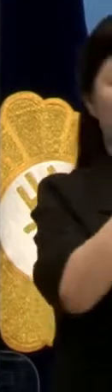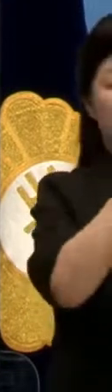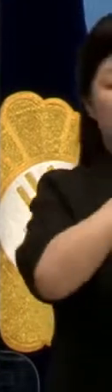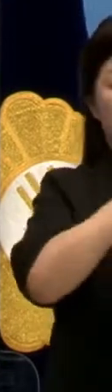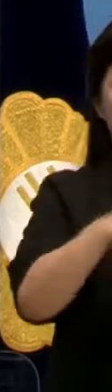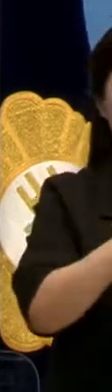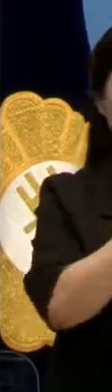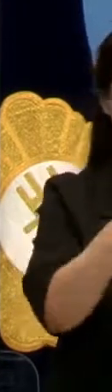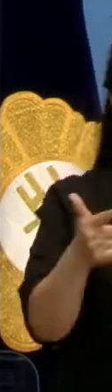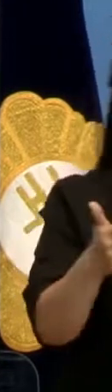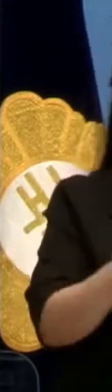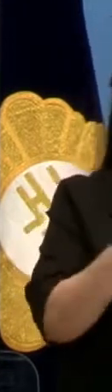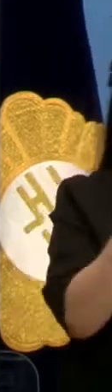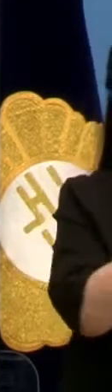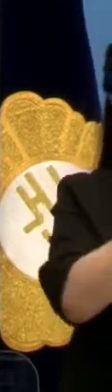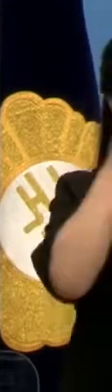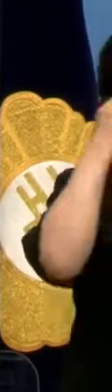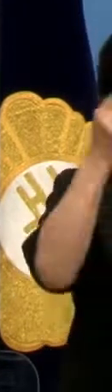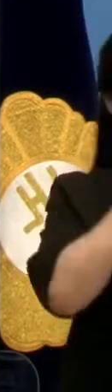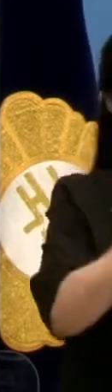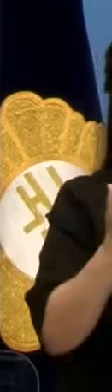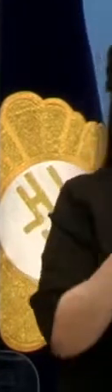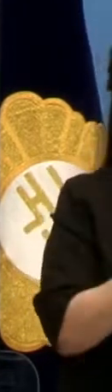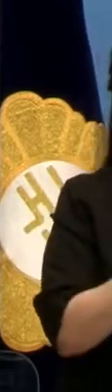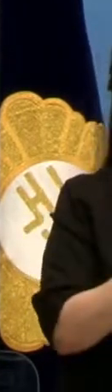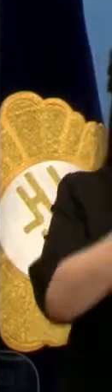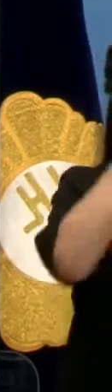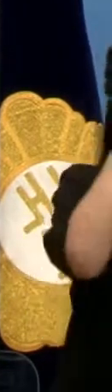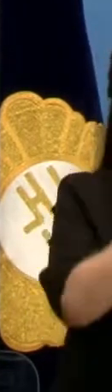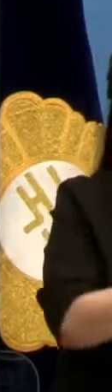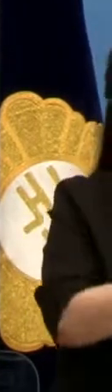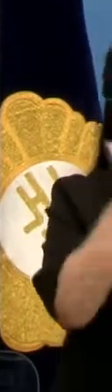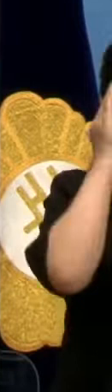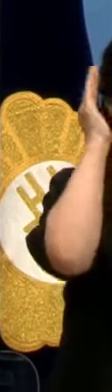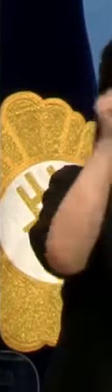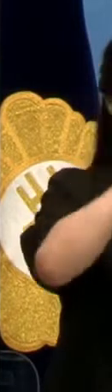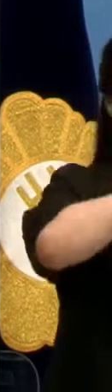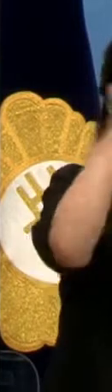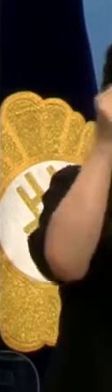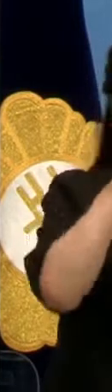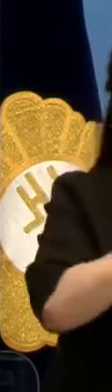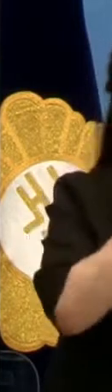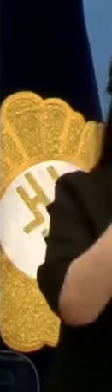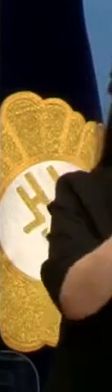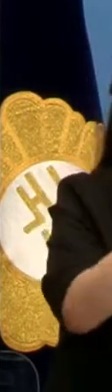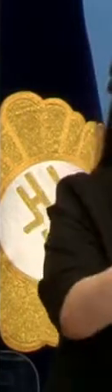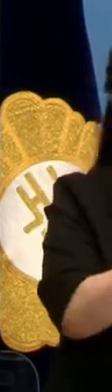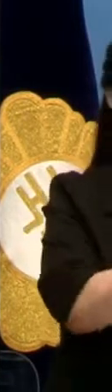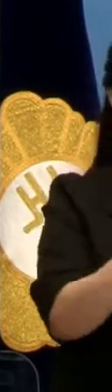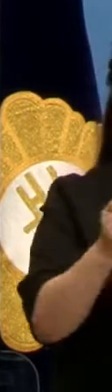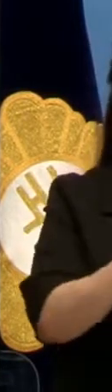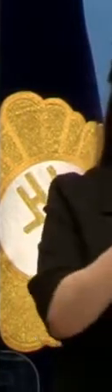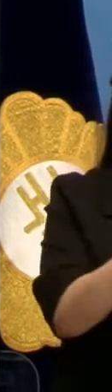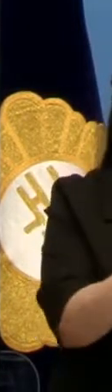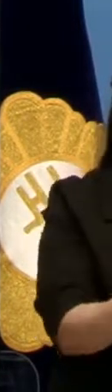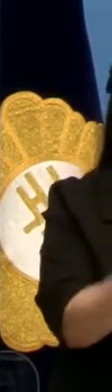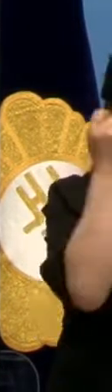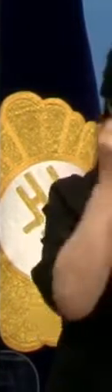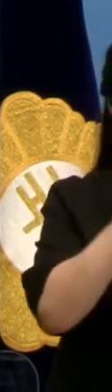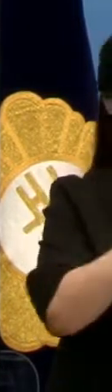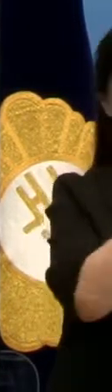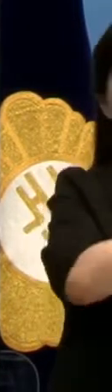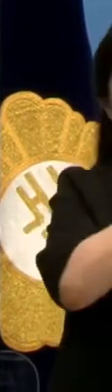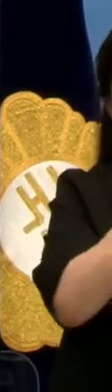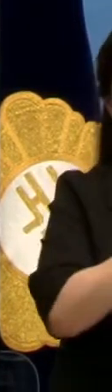발의했거나 추진하고 있습니다. 나중에 과제, 대선 이후의 과제로 미루지 말고 지금 당장의 논의를